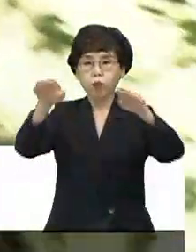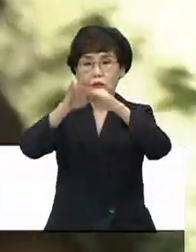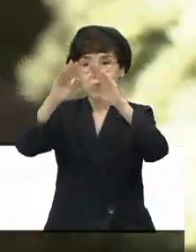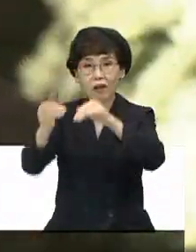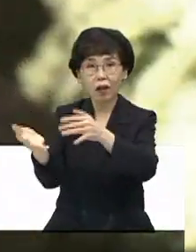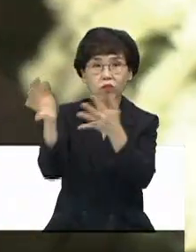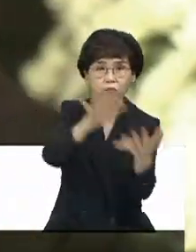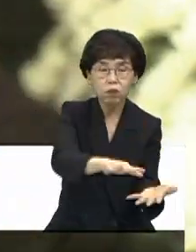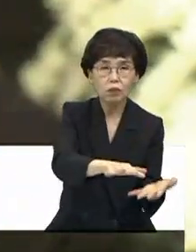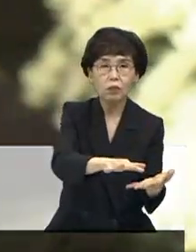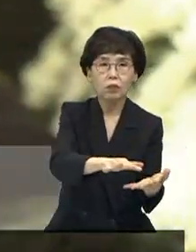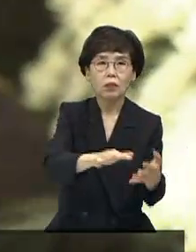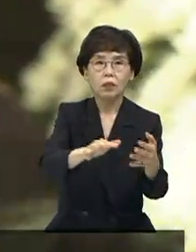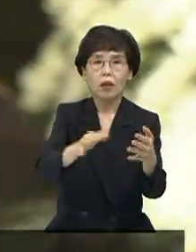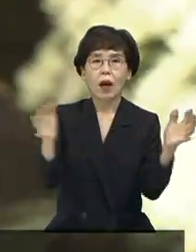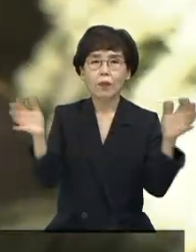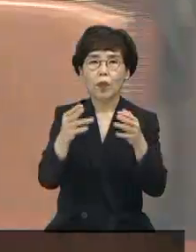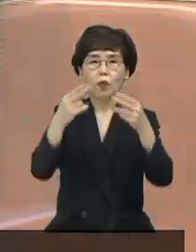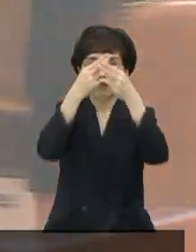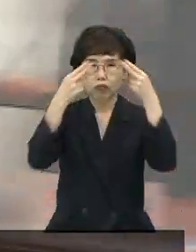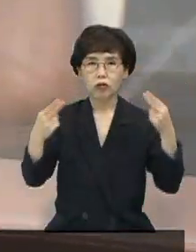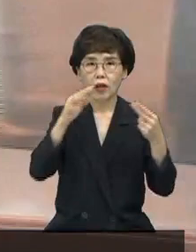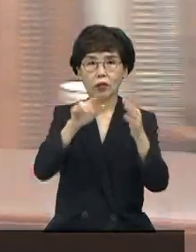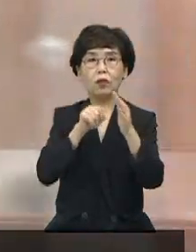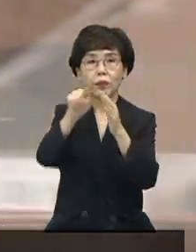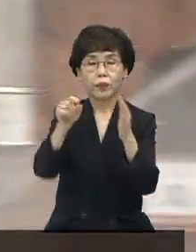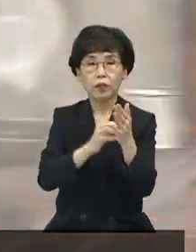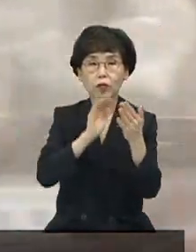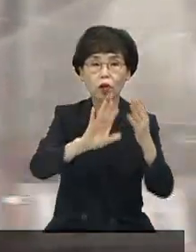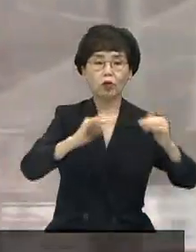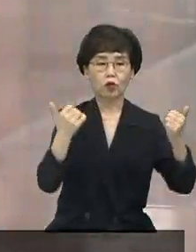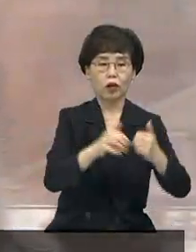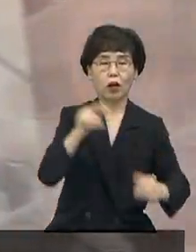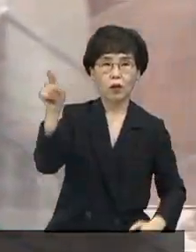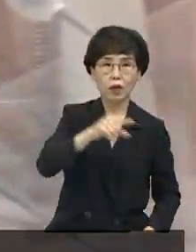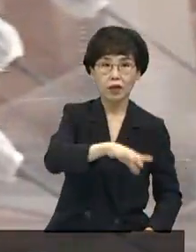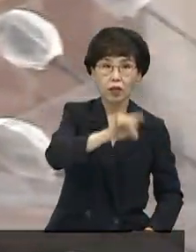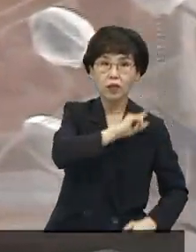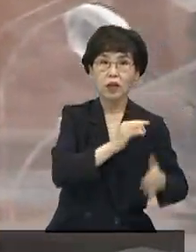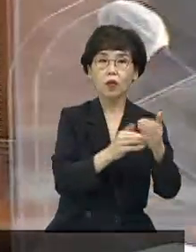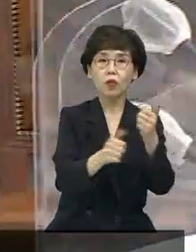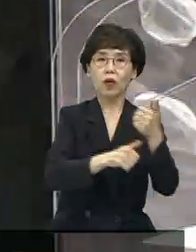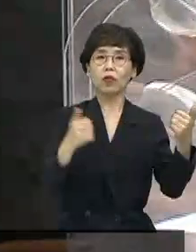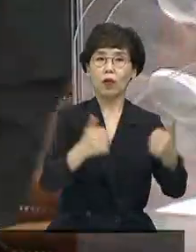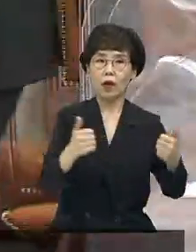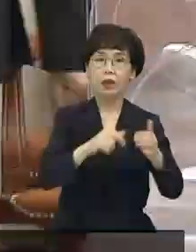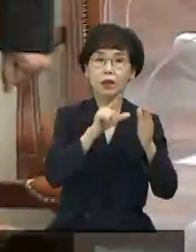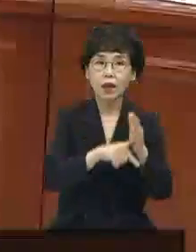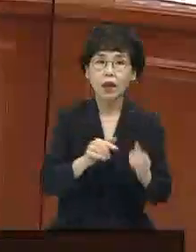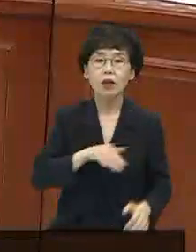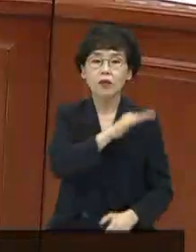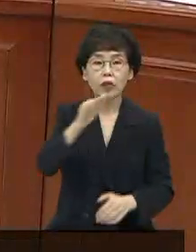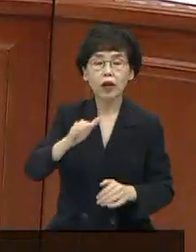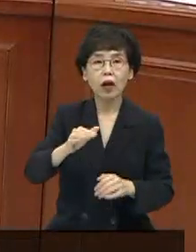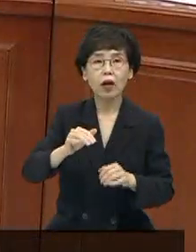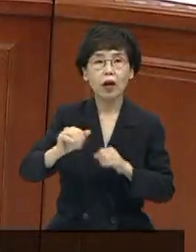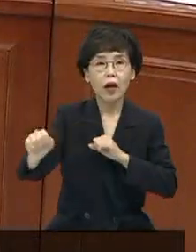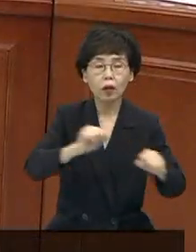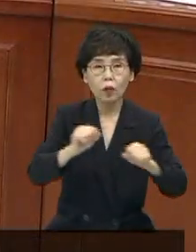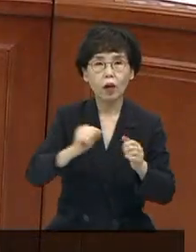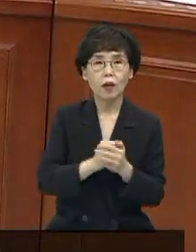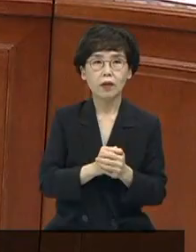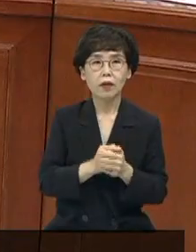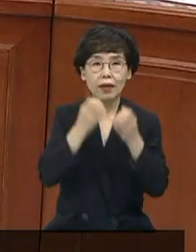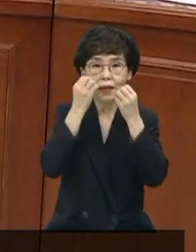참사 합동 분향소를 찾았습니다. 이후 국회로 돌아와 주재한 첫 최고위원 회의에서 우리가 행하는 파격이